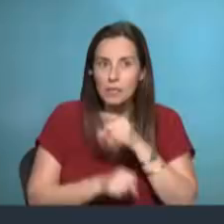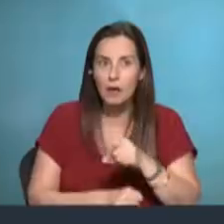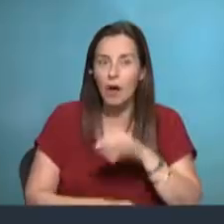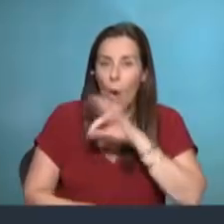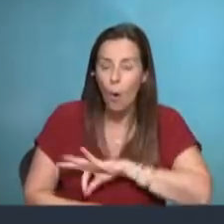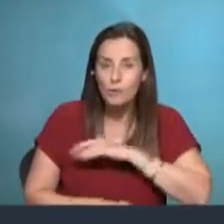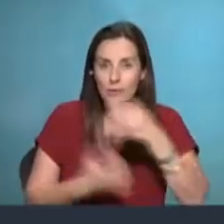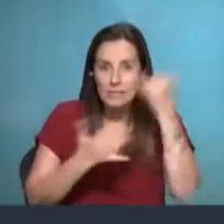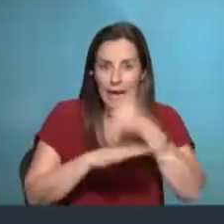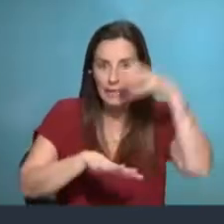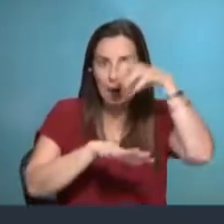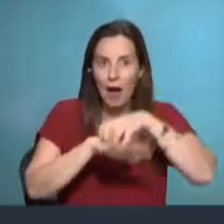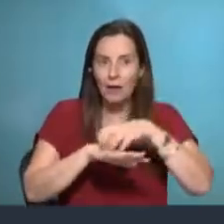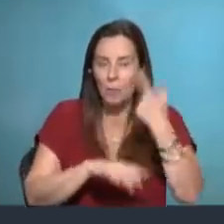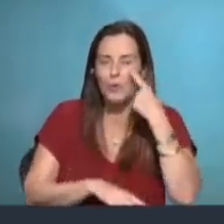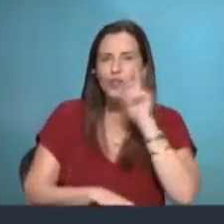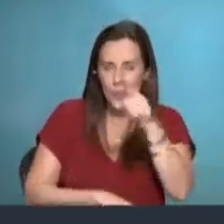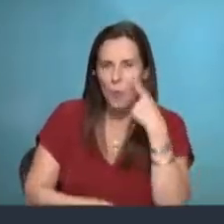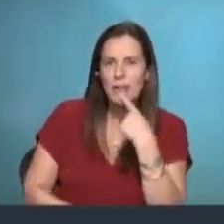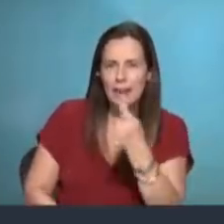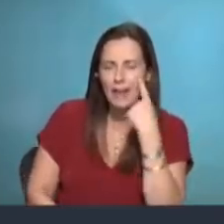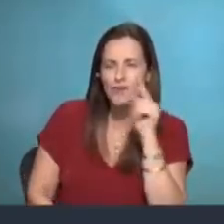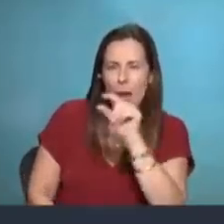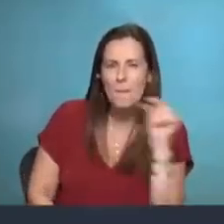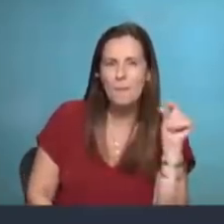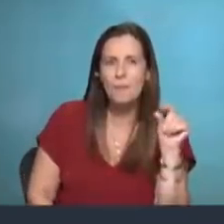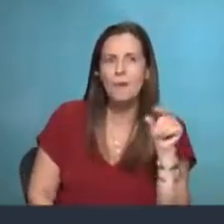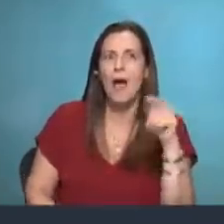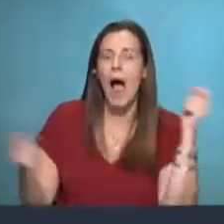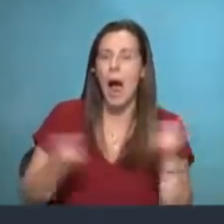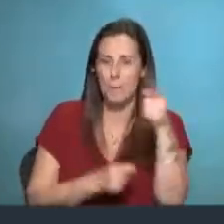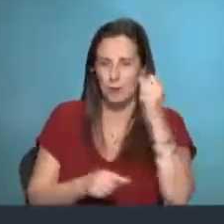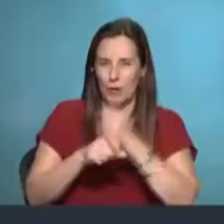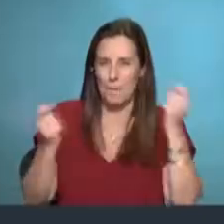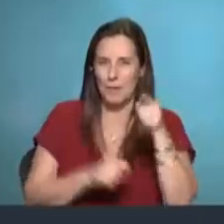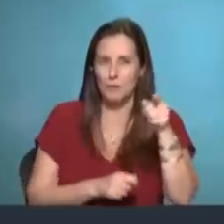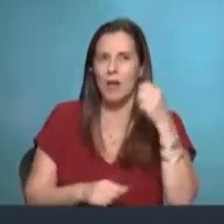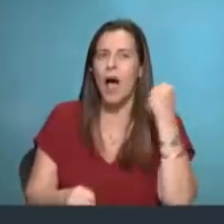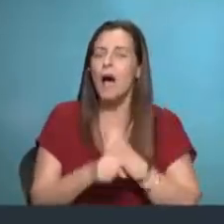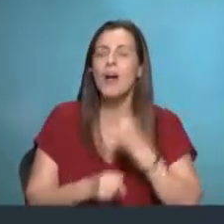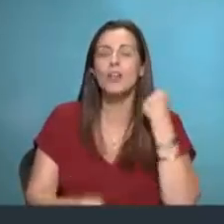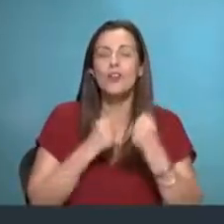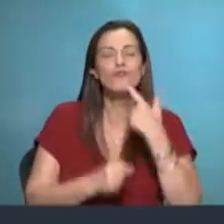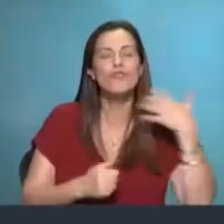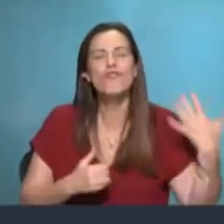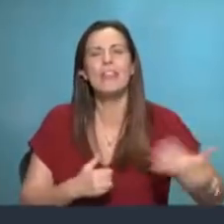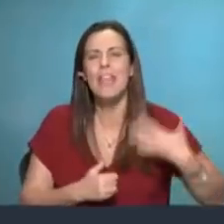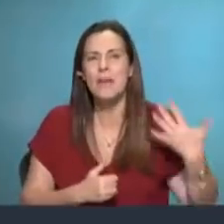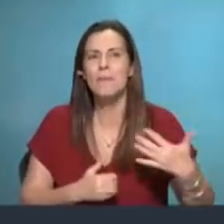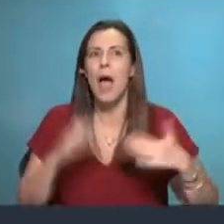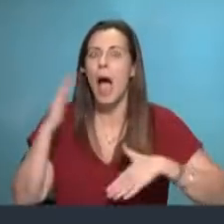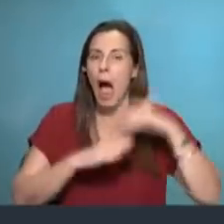צילמה את כיפת הסלע. כן, בוא, השם שלה כאן, בוא נגיד לך. הפרסומה עם מוסא חסדיה עבד קשה במשך השנים,